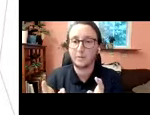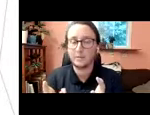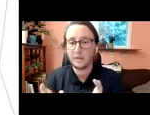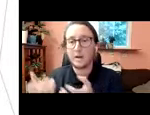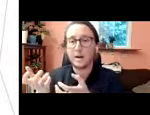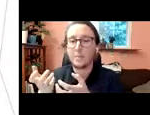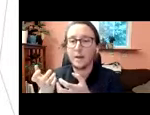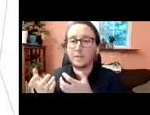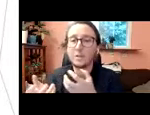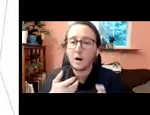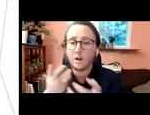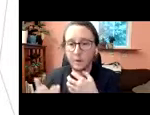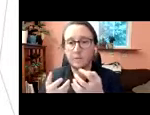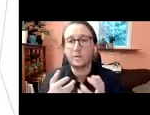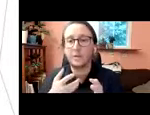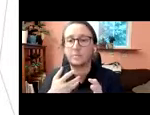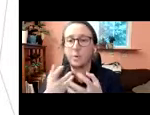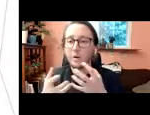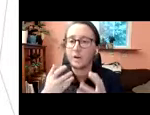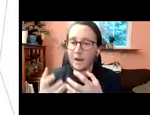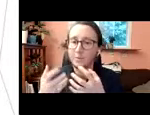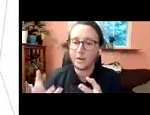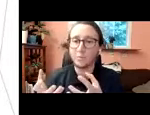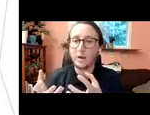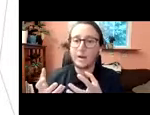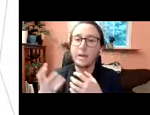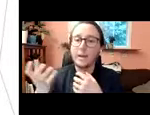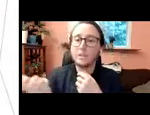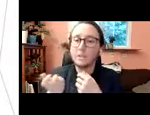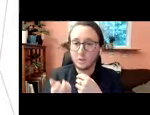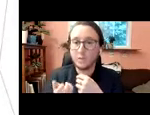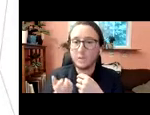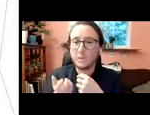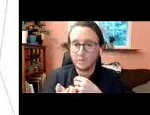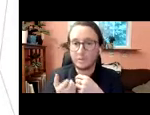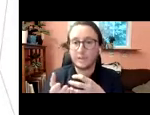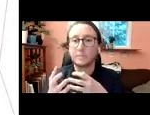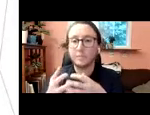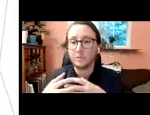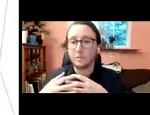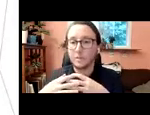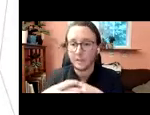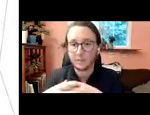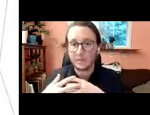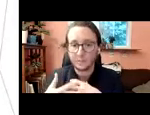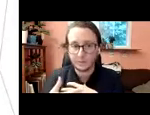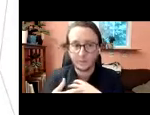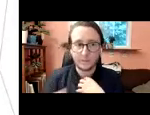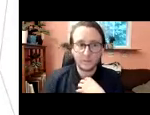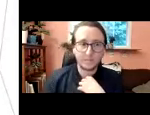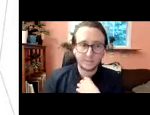Pourquoi est-ce que nous avons fait ça? Pour que les personnes puissent prendre ces souvenirs et parler